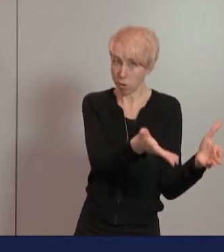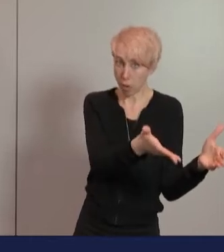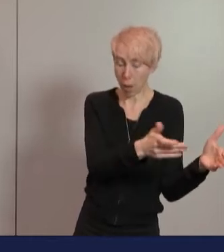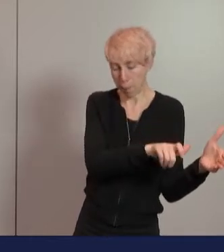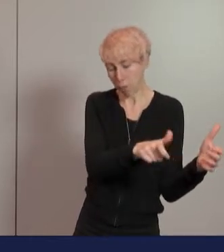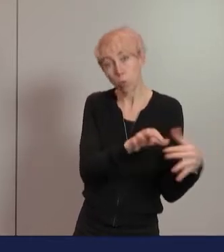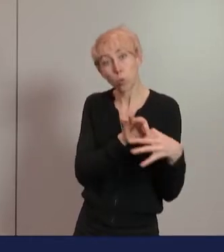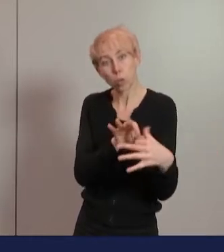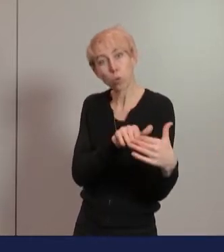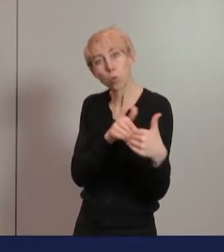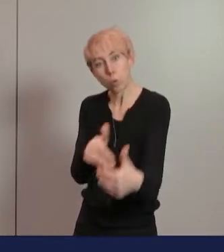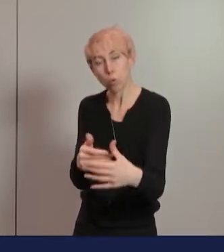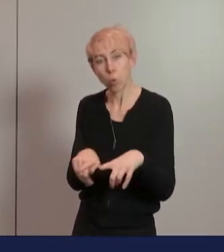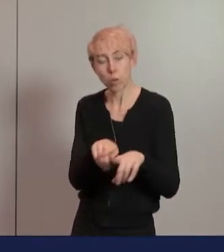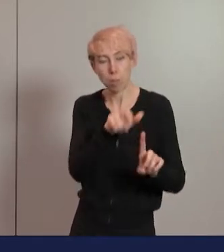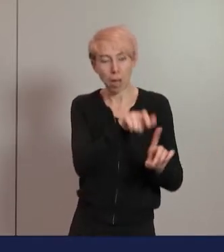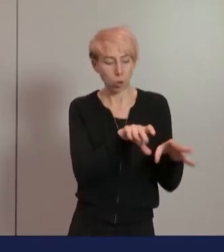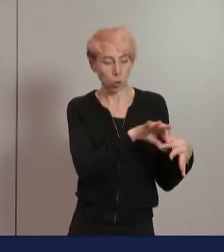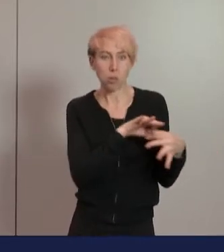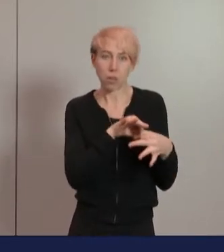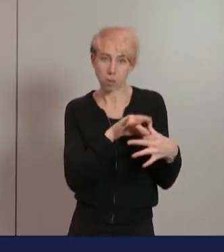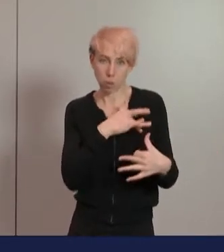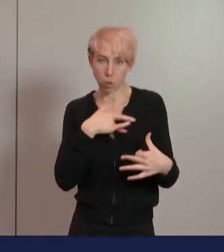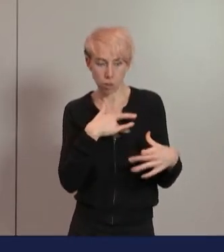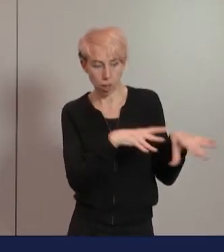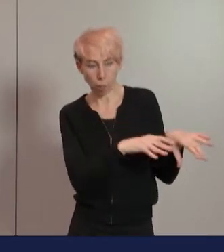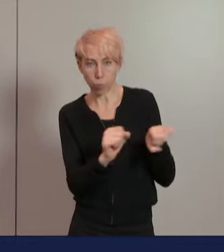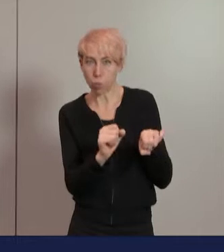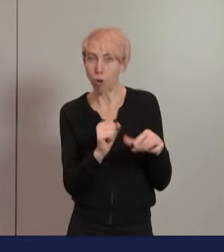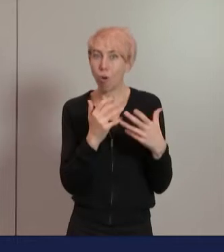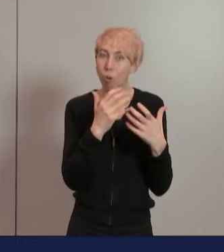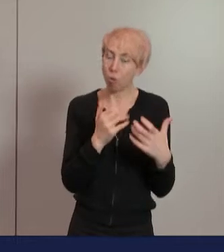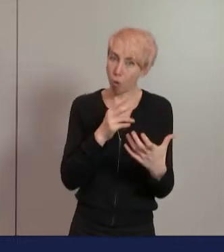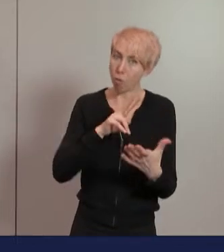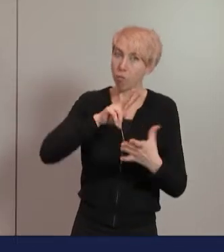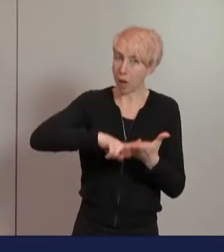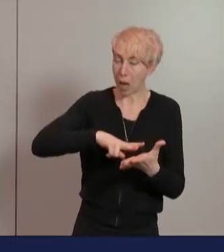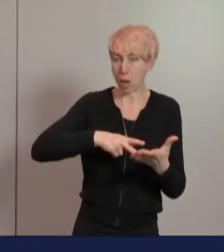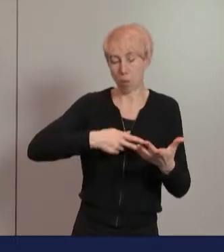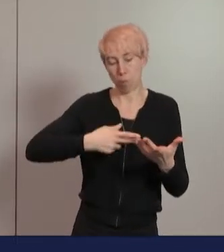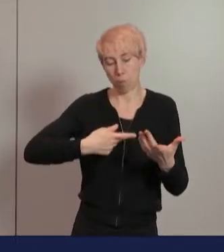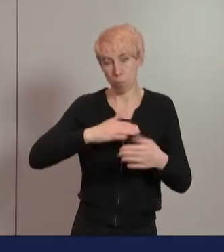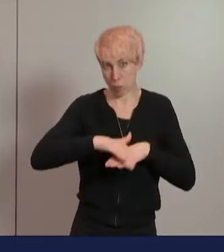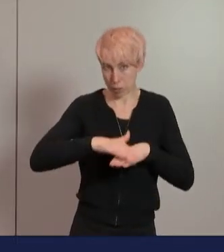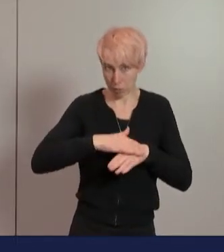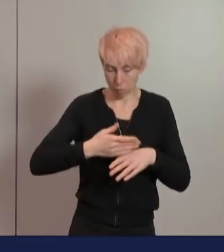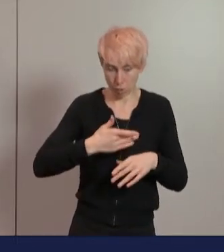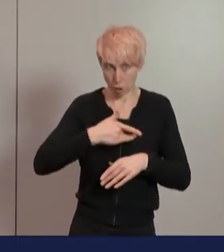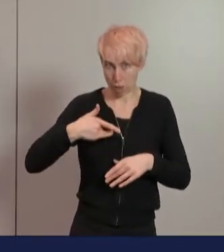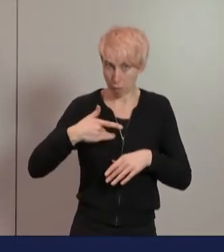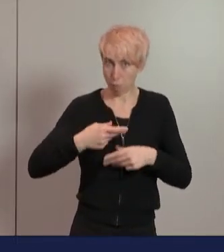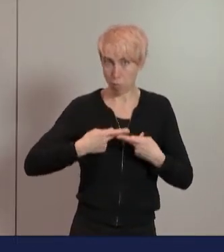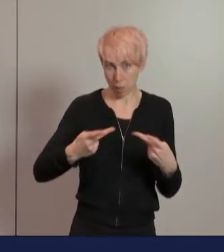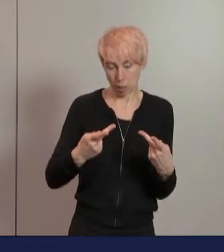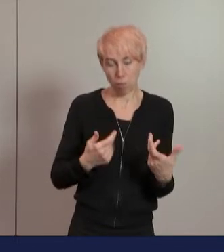le recrutement d'une coordinatrice santé pour notamment développer une vraie politique publique de santé à Rezé.